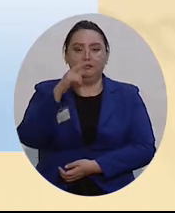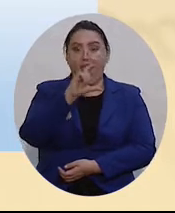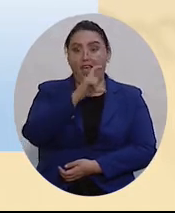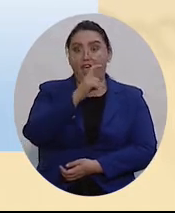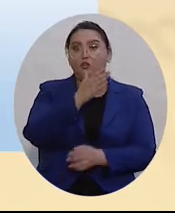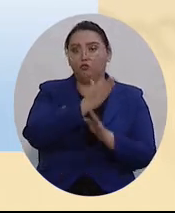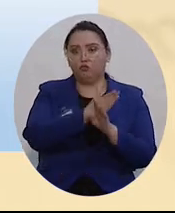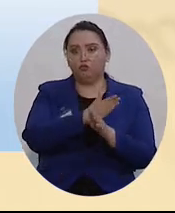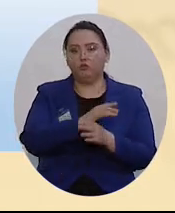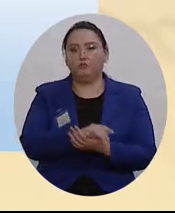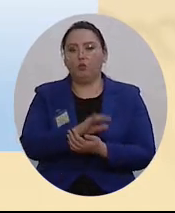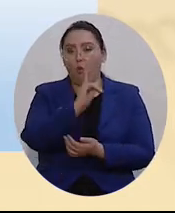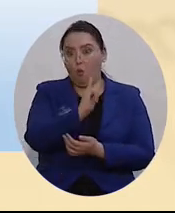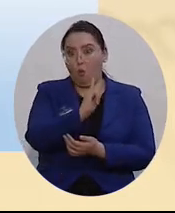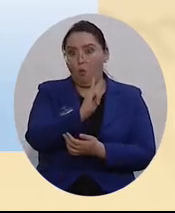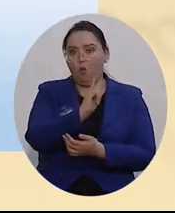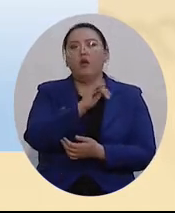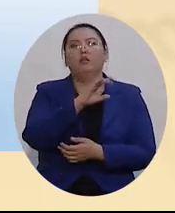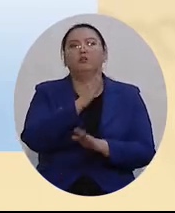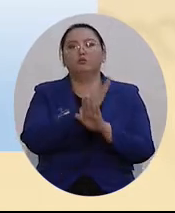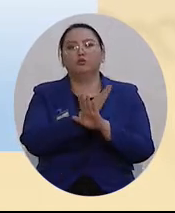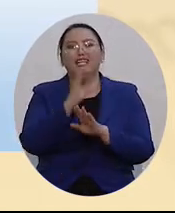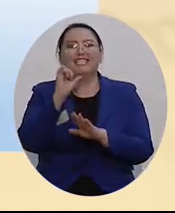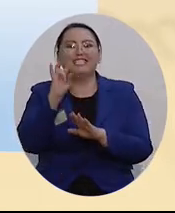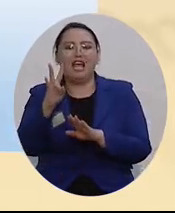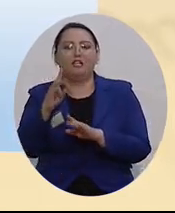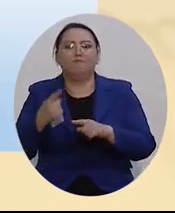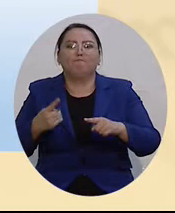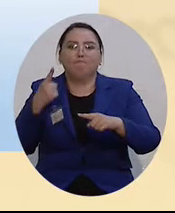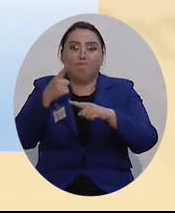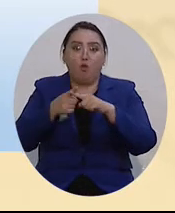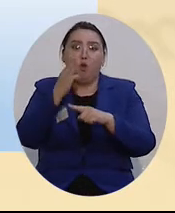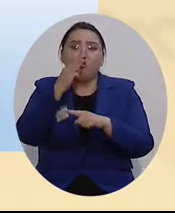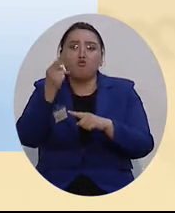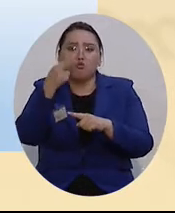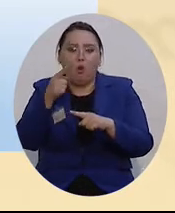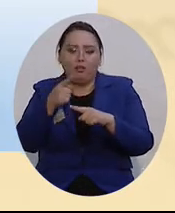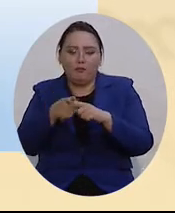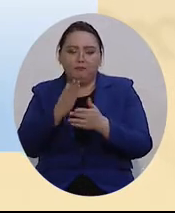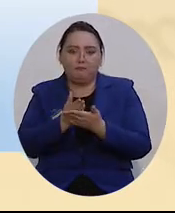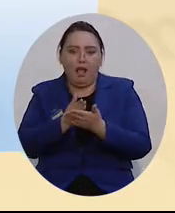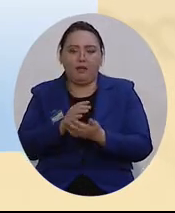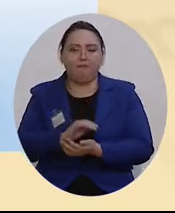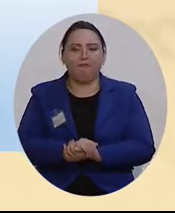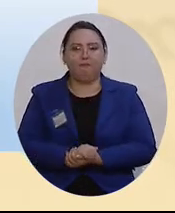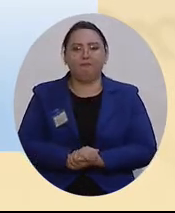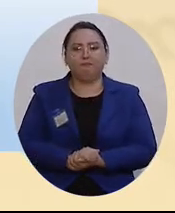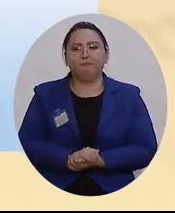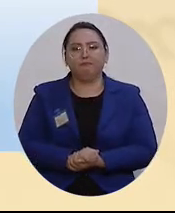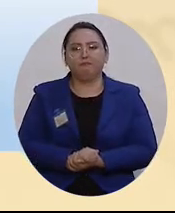байна. За тийм учраас сан нөхцөлийг шууд залгсан байна. За мөрөөд гэдэг үгэн дээр мөн эгсэн нөхцөл